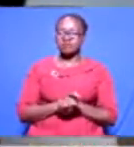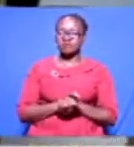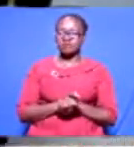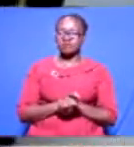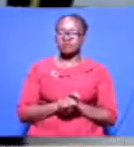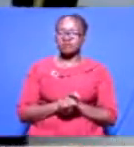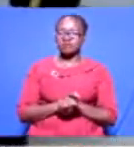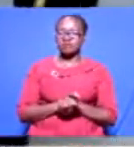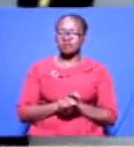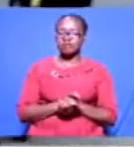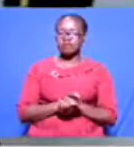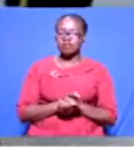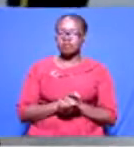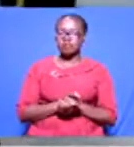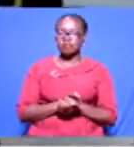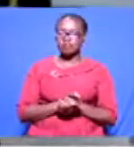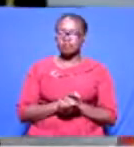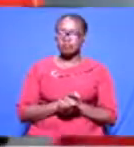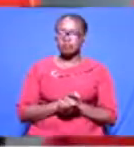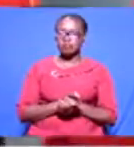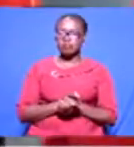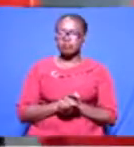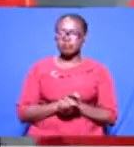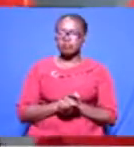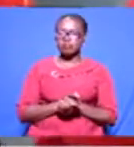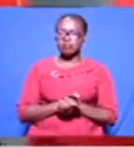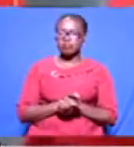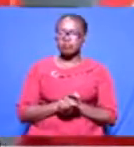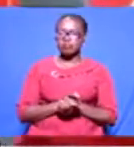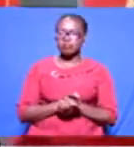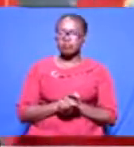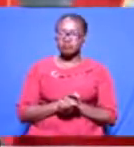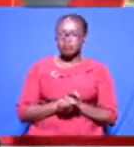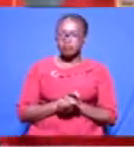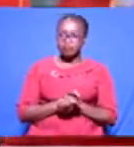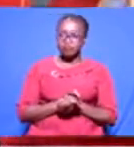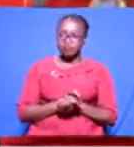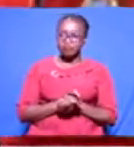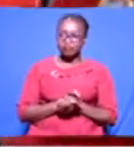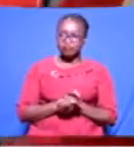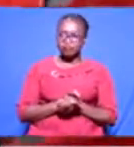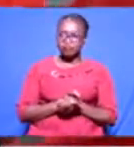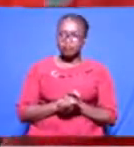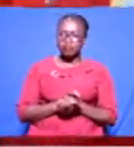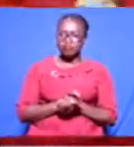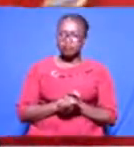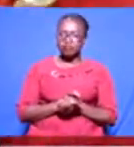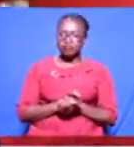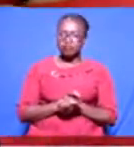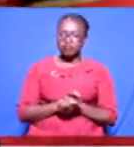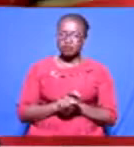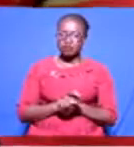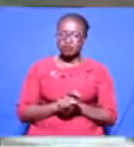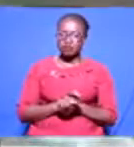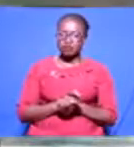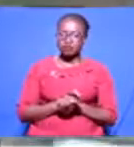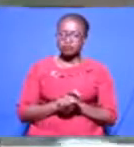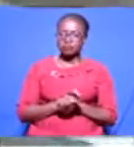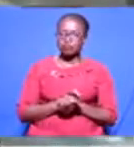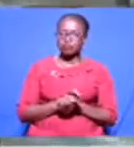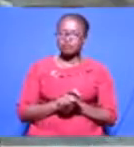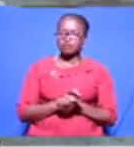Na kuanza safari kuelekea kwenye majengo ya bunge kwenye shughuli ya kutazama mwili wa rais wa tatu wa taifa hili, Mwai Kibaki.